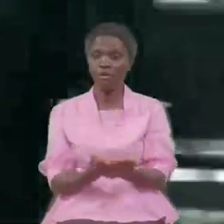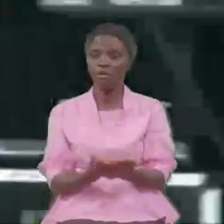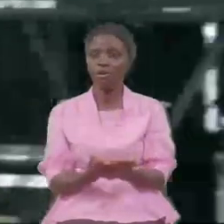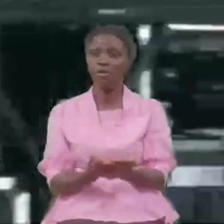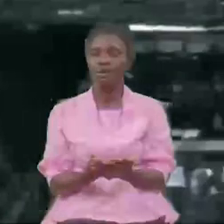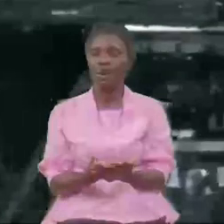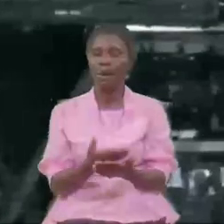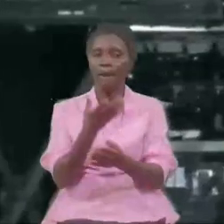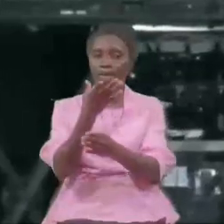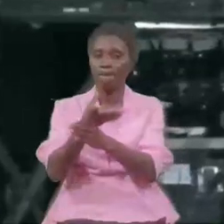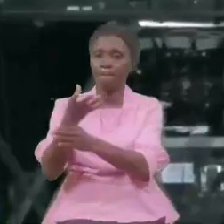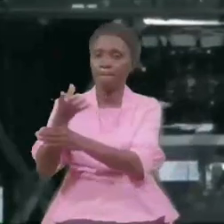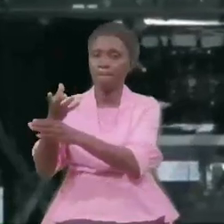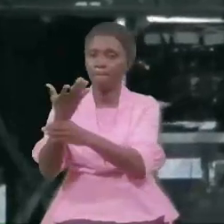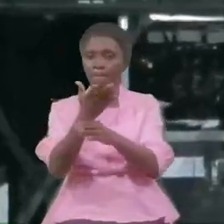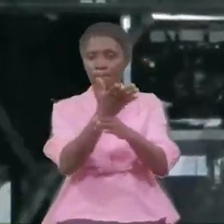de